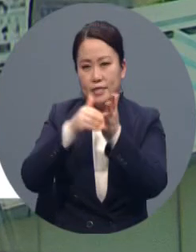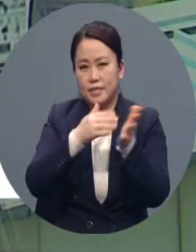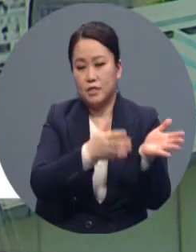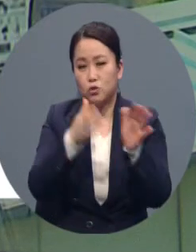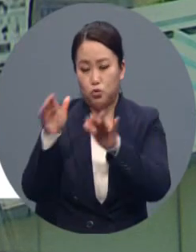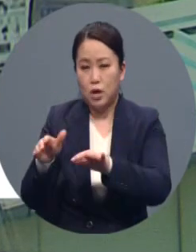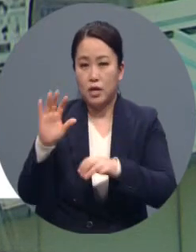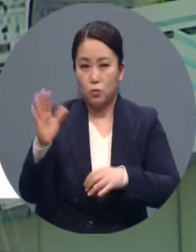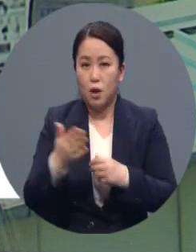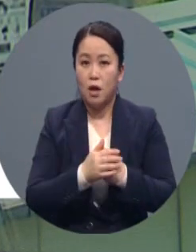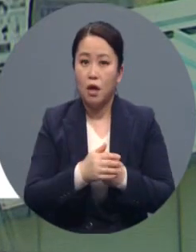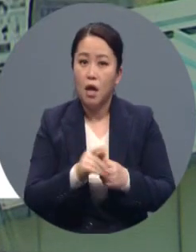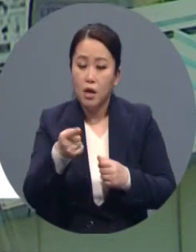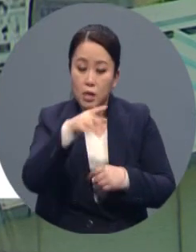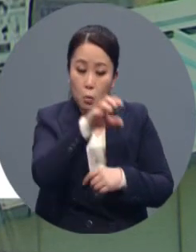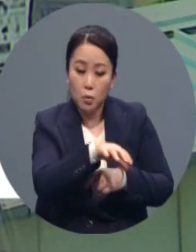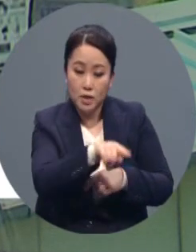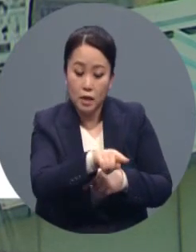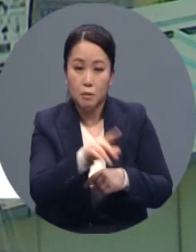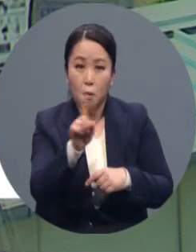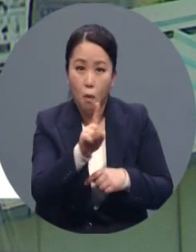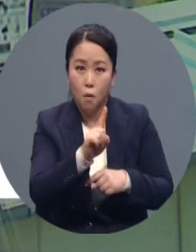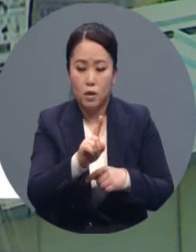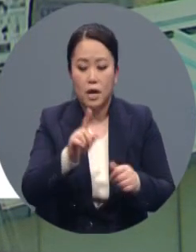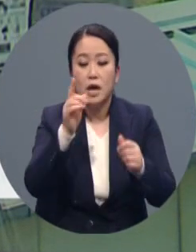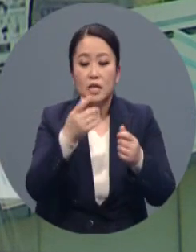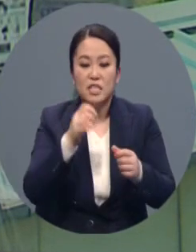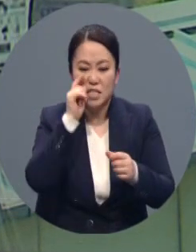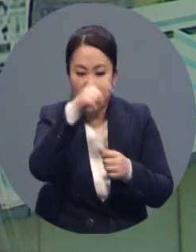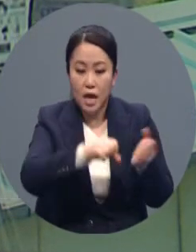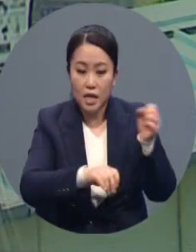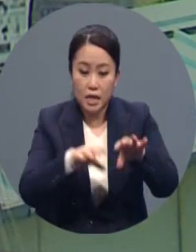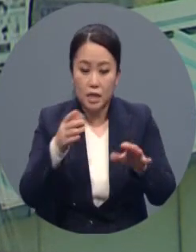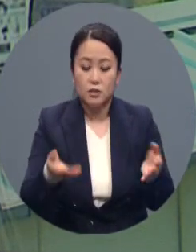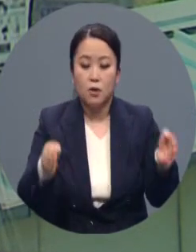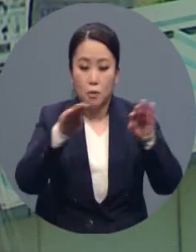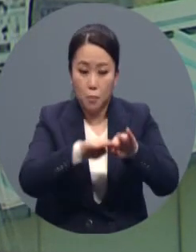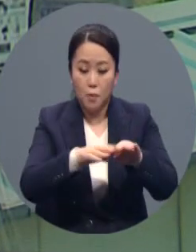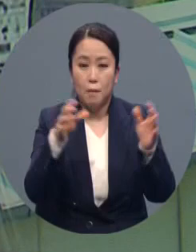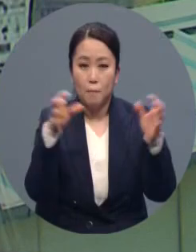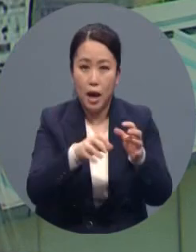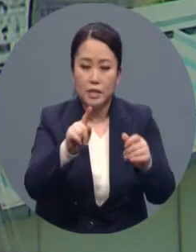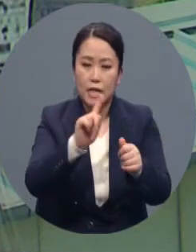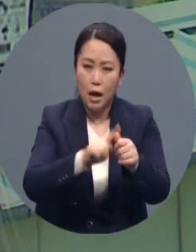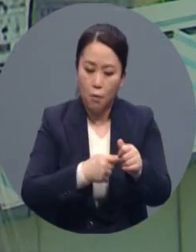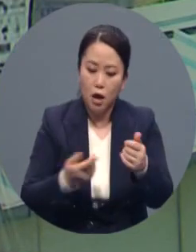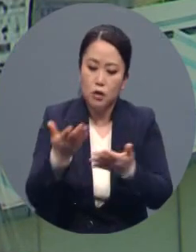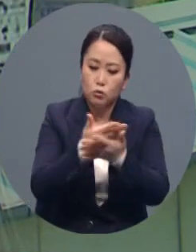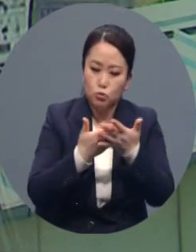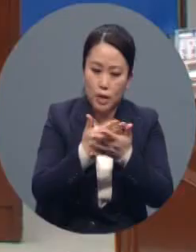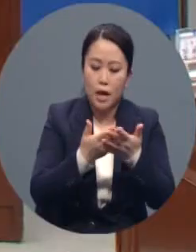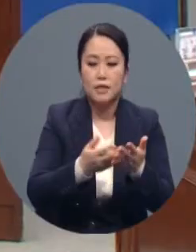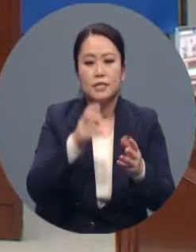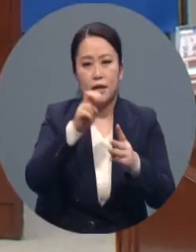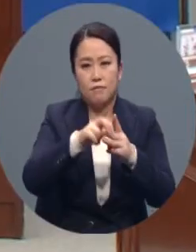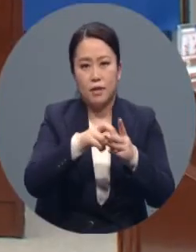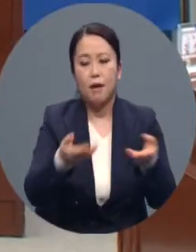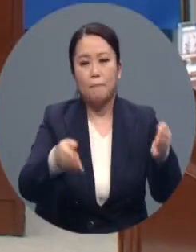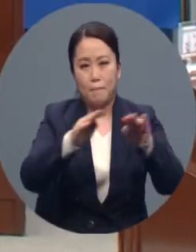시설을 한 대 모은 자원순환타운으로 만들겠다는 계획을 내놨습니다. 조민희 기자입니다.